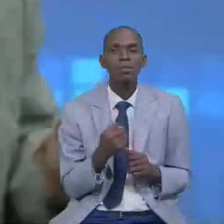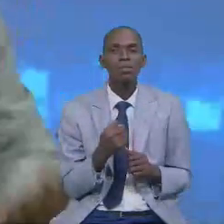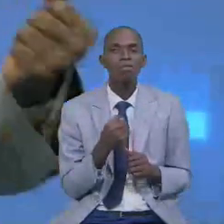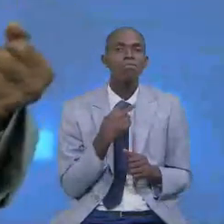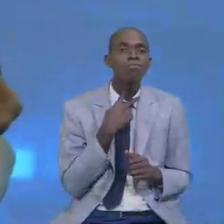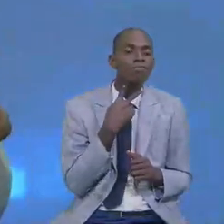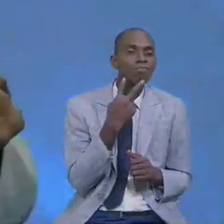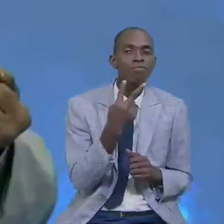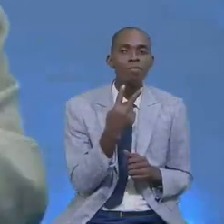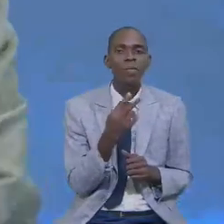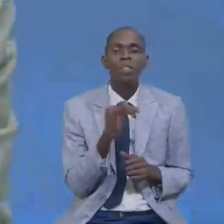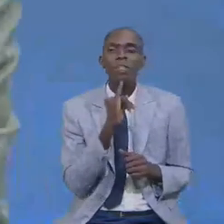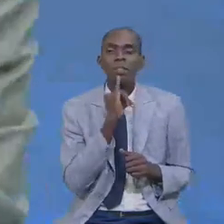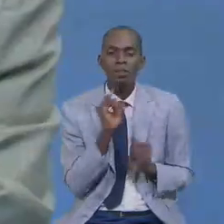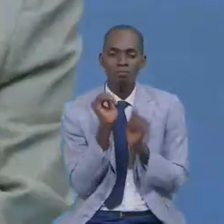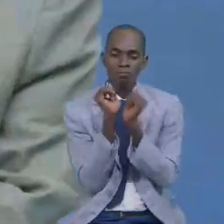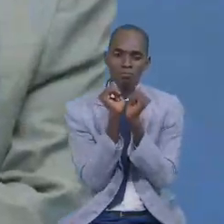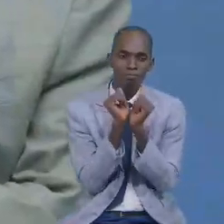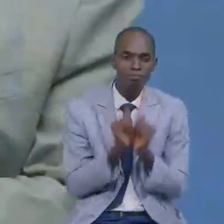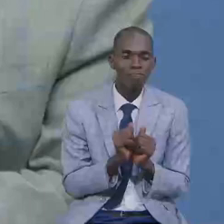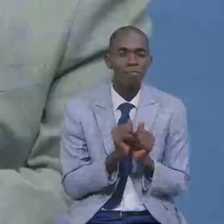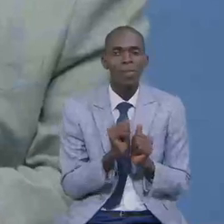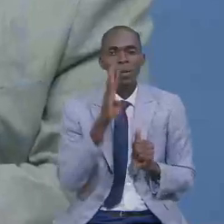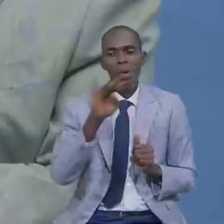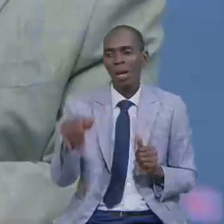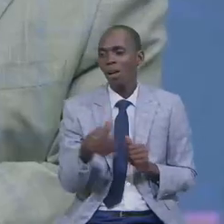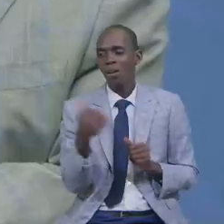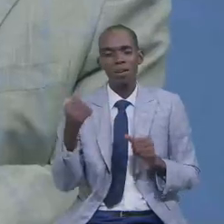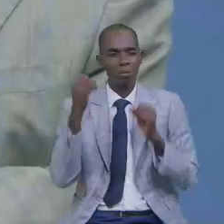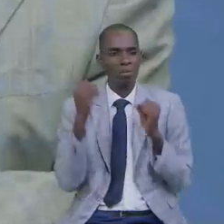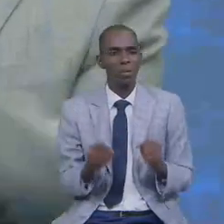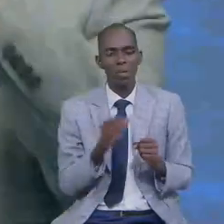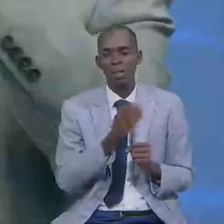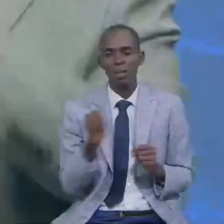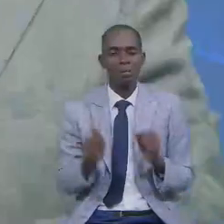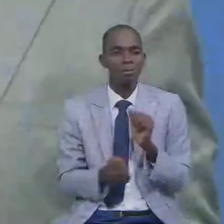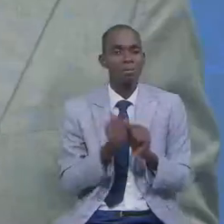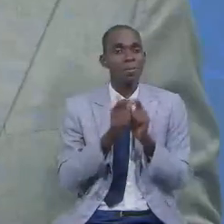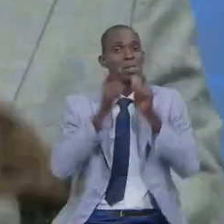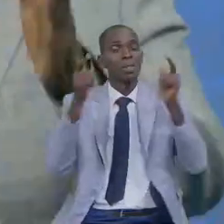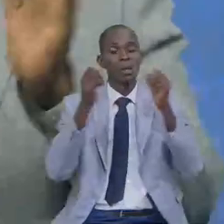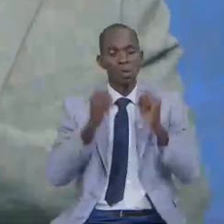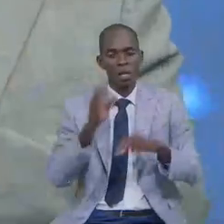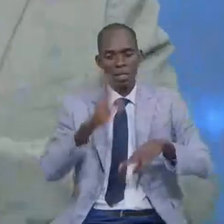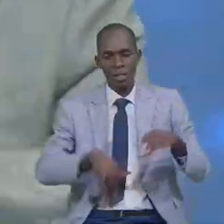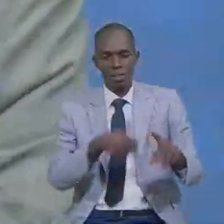est maintenue par une autre puissance, une grande puissance. que celle de l'homme.